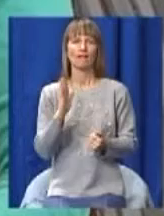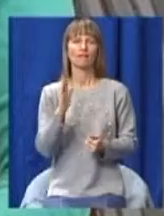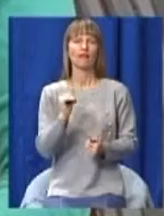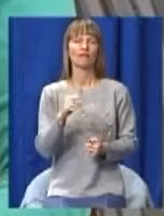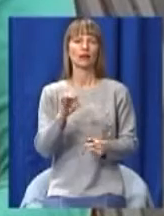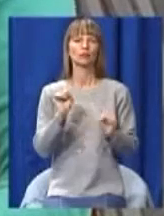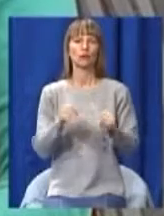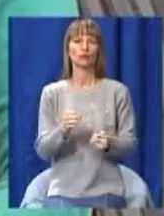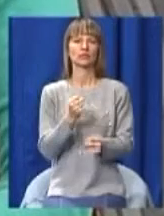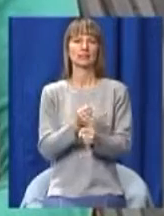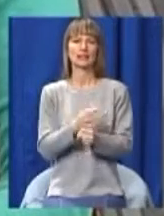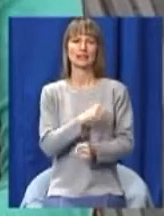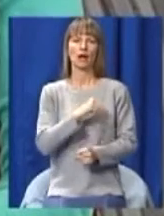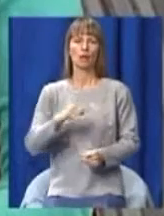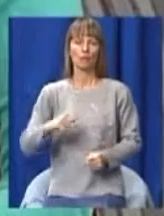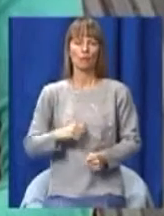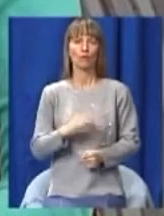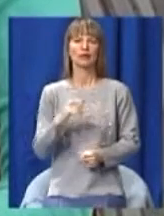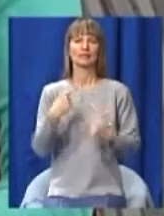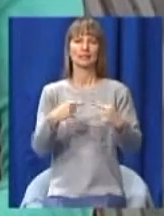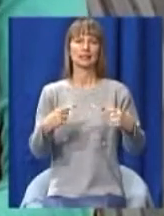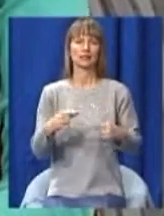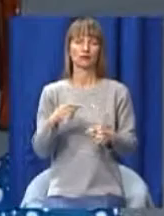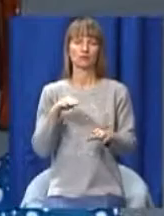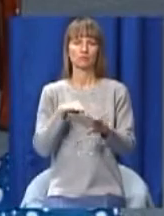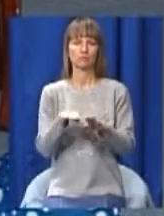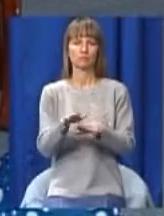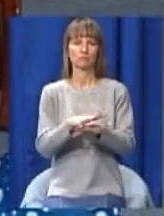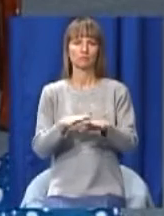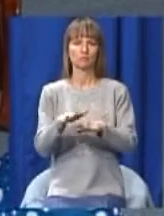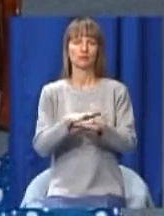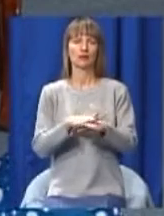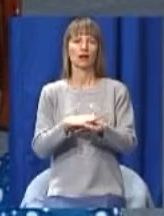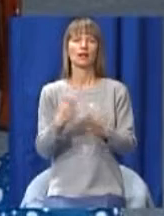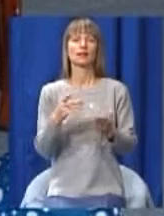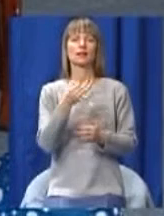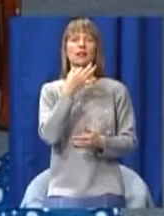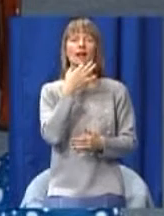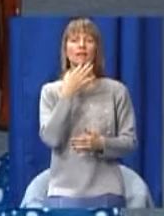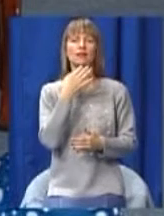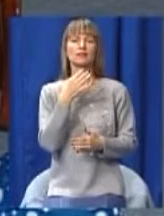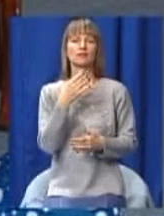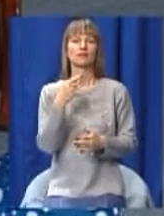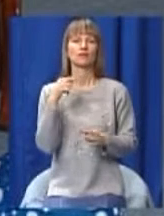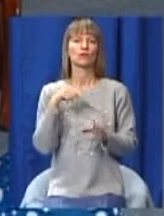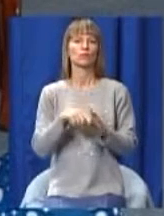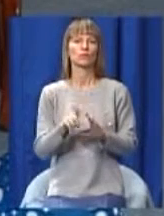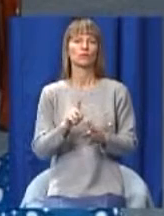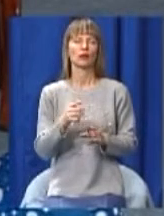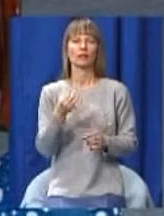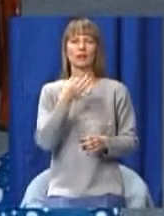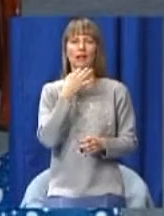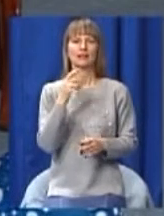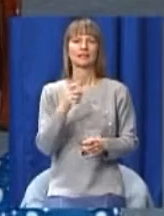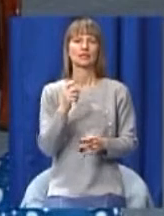можна приготувати і самому, і з різними там начинками. Там. Які взагалі тобі начинки подобаються? Вафлі? Зі смаком чого? Мені з